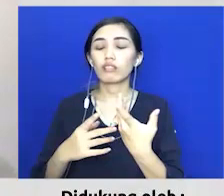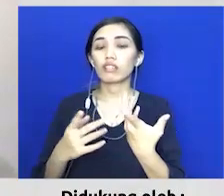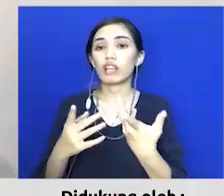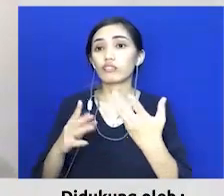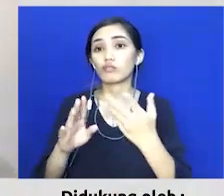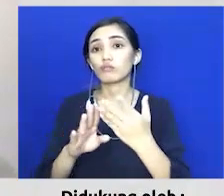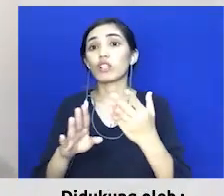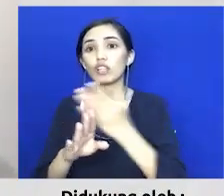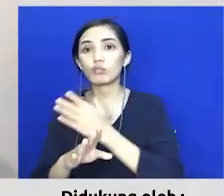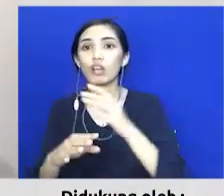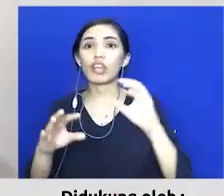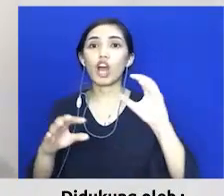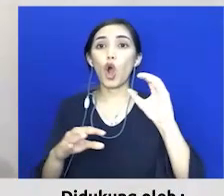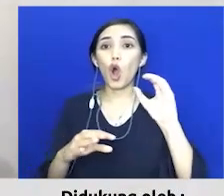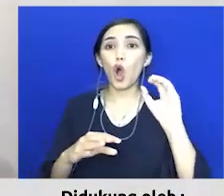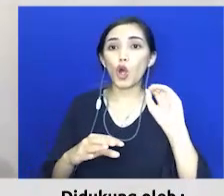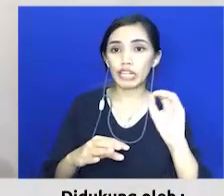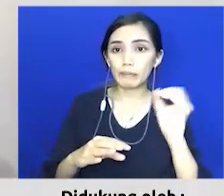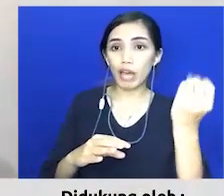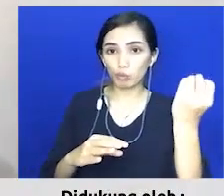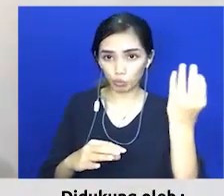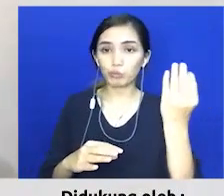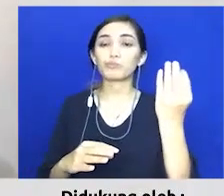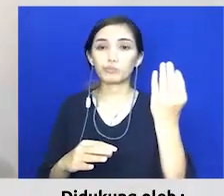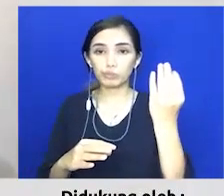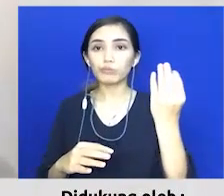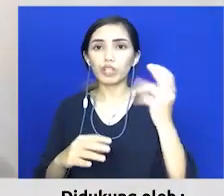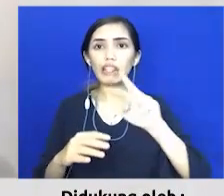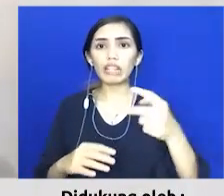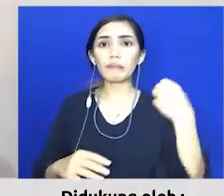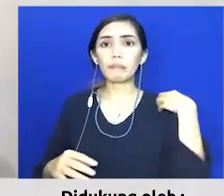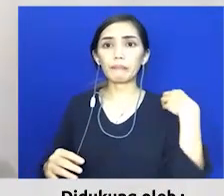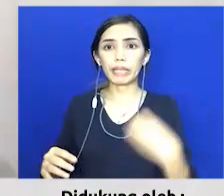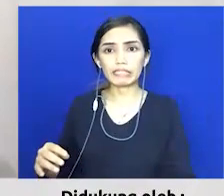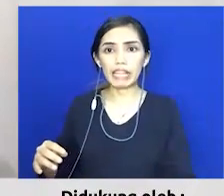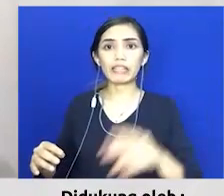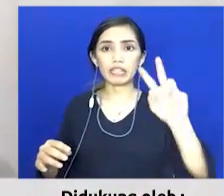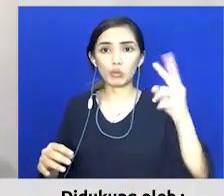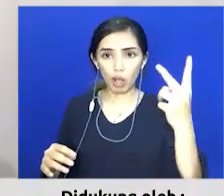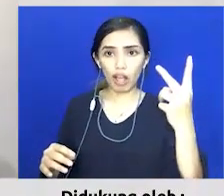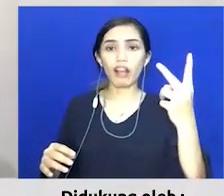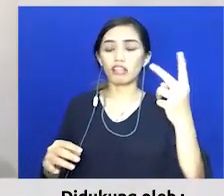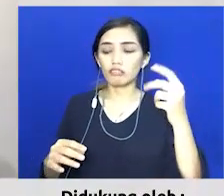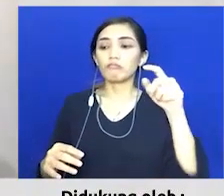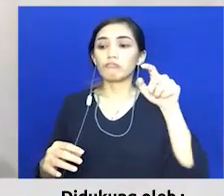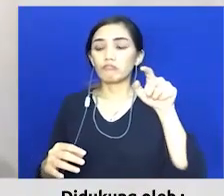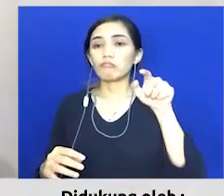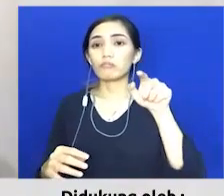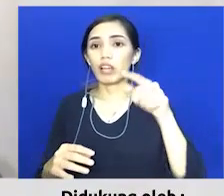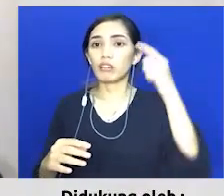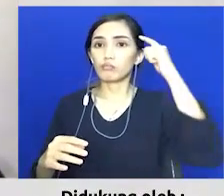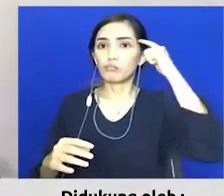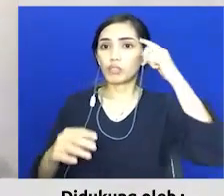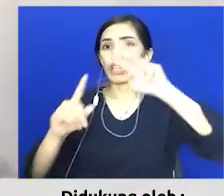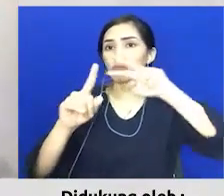cara pikir. Kata-kata yang paling kasarnya nih, paling vulgarnya yang bisa kita pakai adalah sensor. Yang jadi masalah, jadi ada kayak